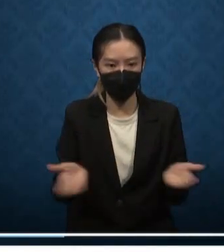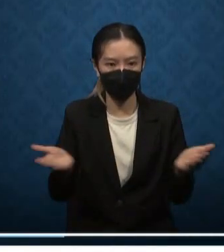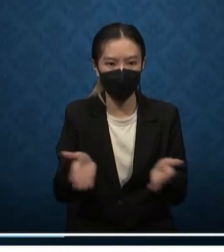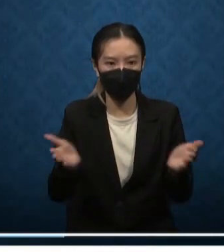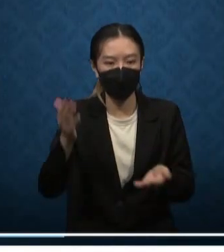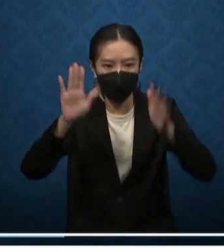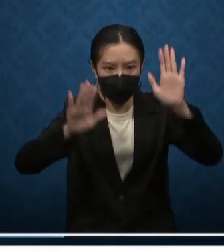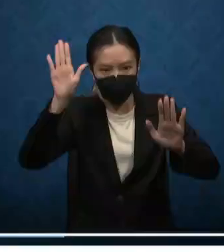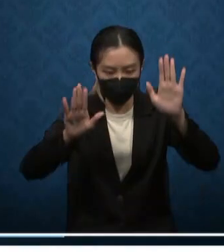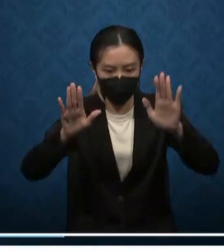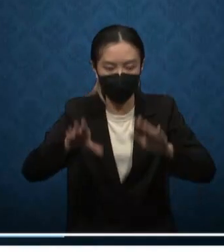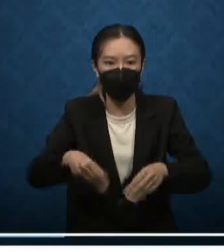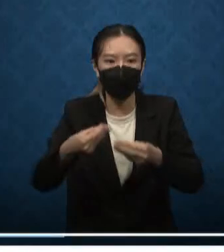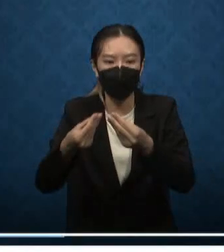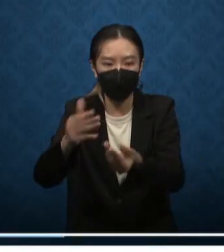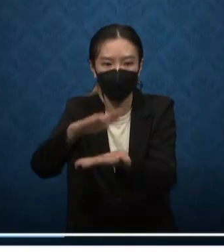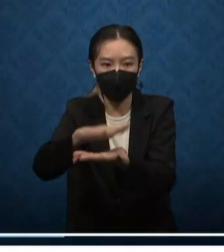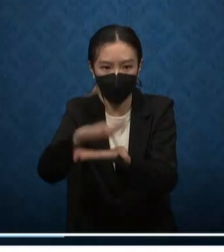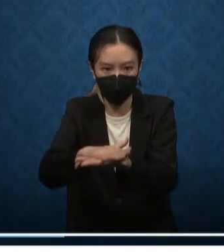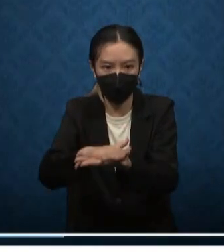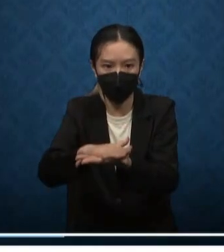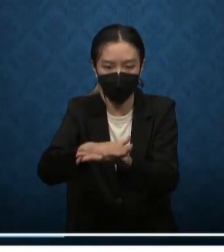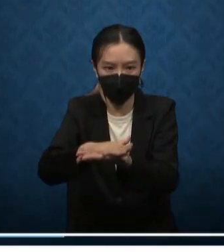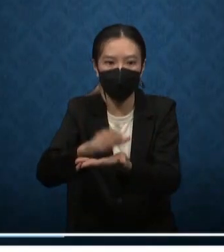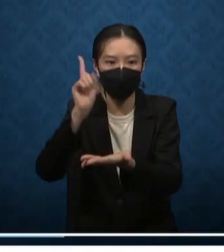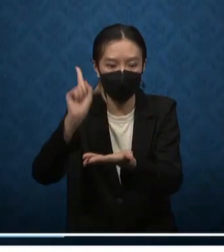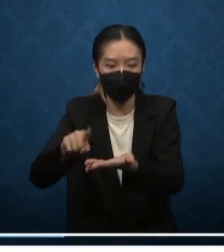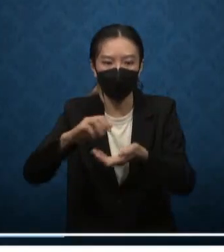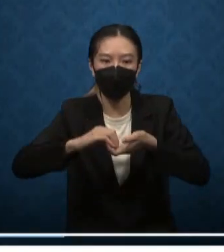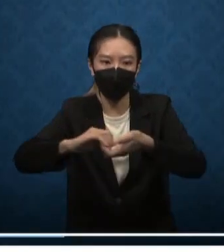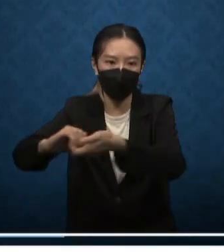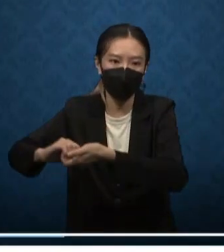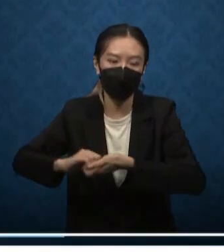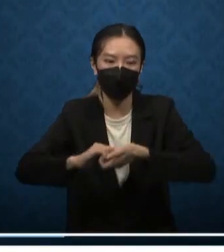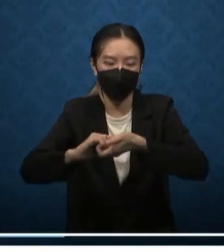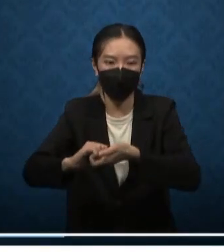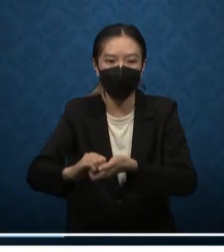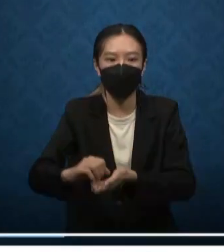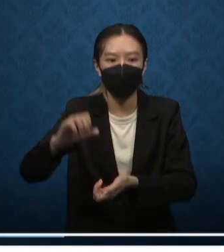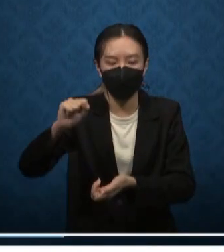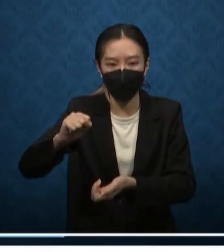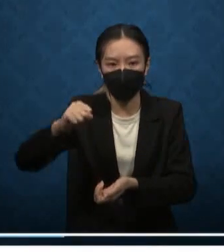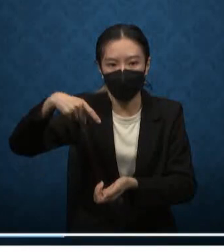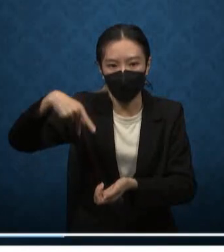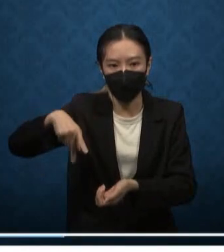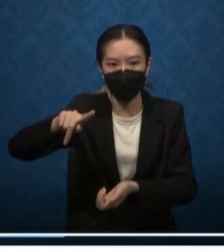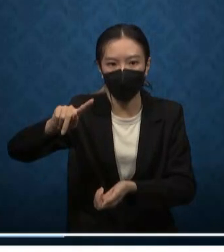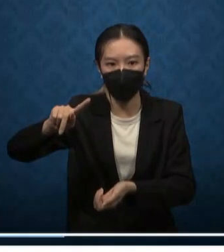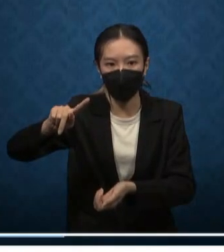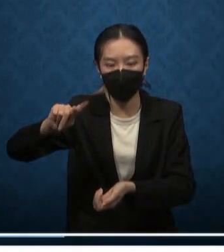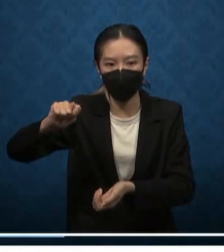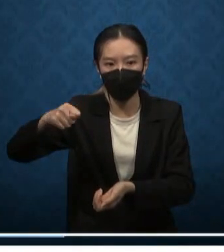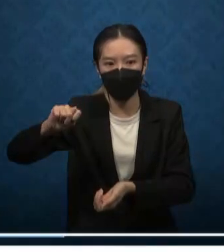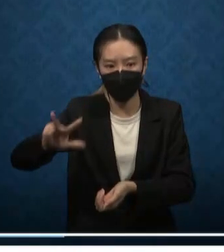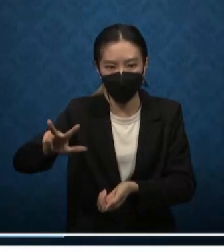ลงไปในสถานศึกษาควรจะมีการขยายความร่วมมือไปยังสพฐเพื่อให้สพฐเป็นกลไก